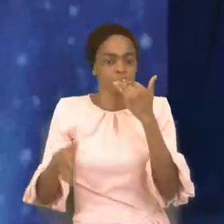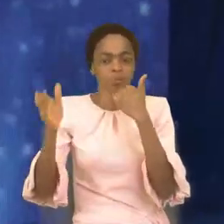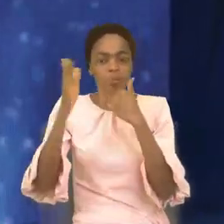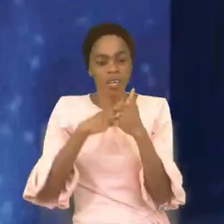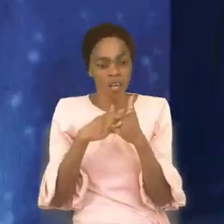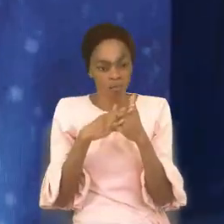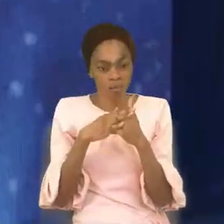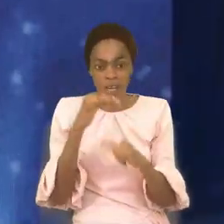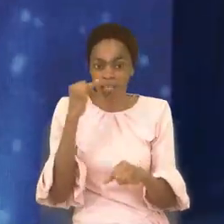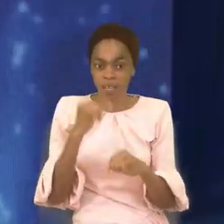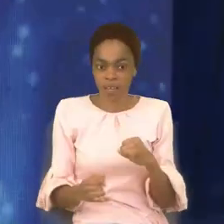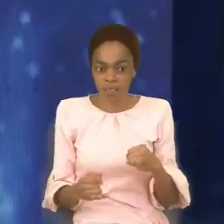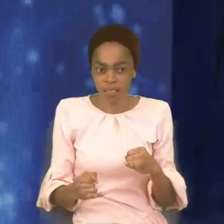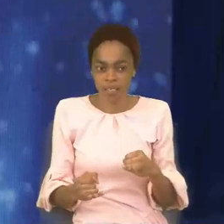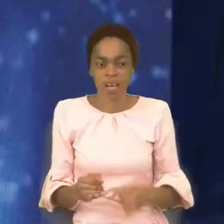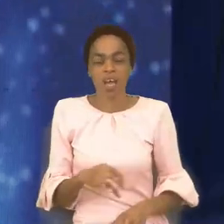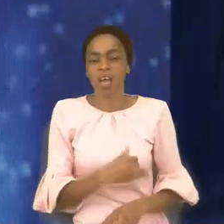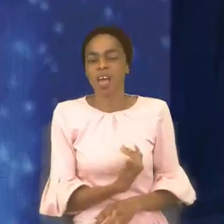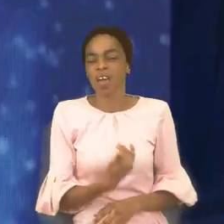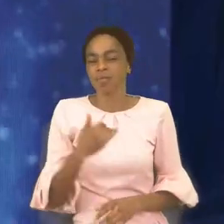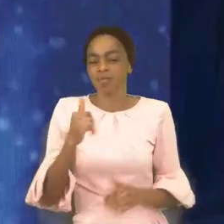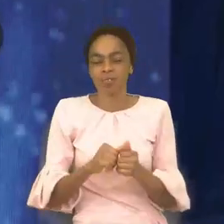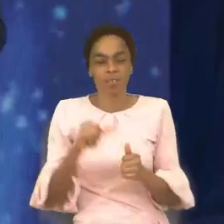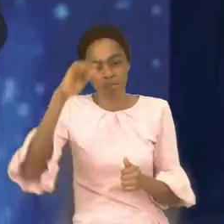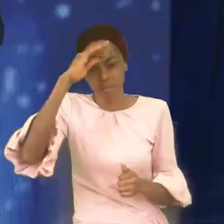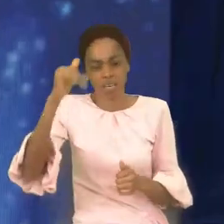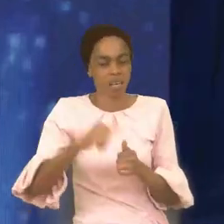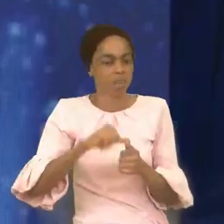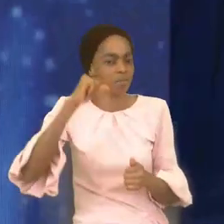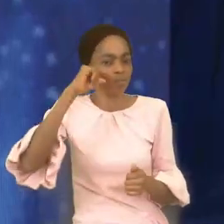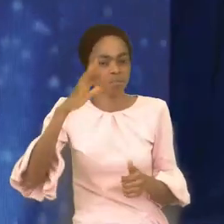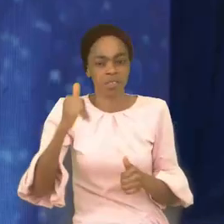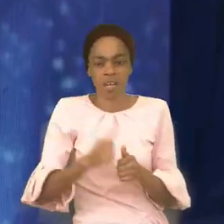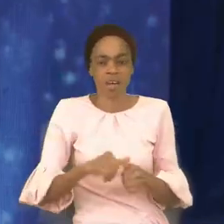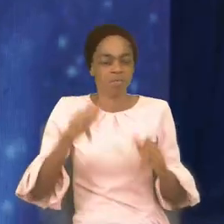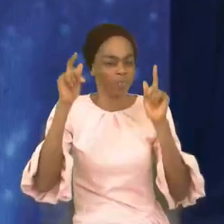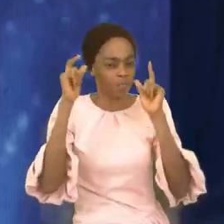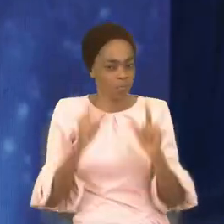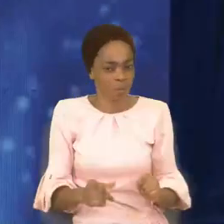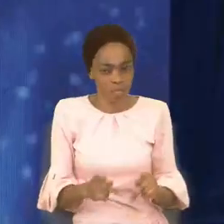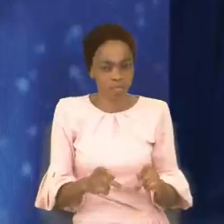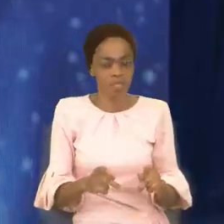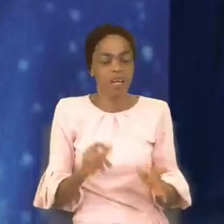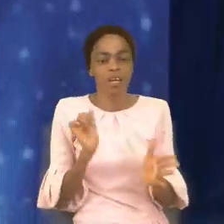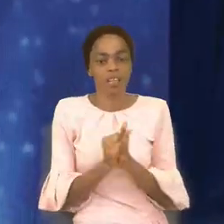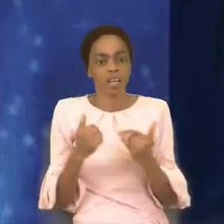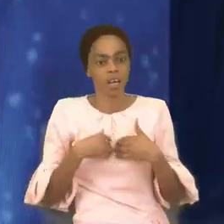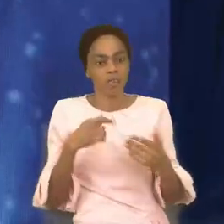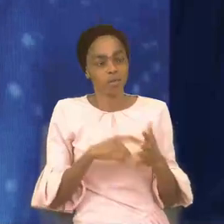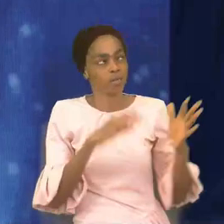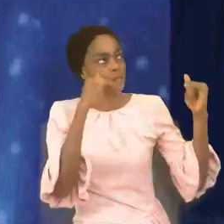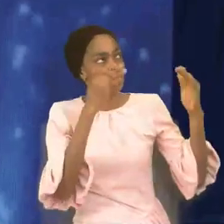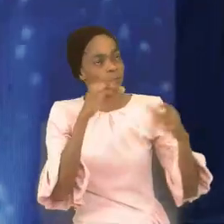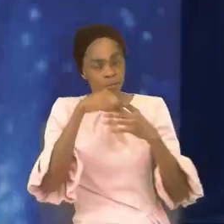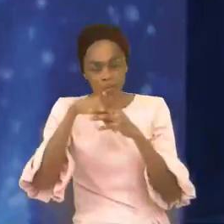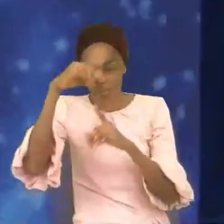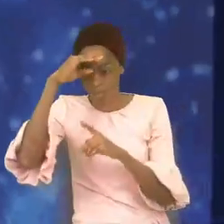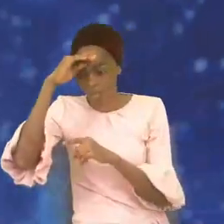ciel finalement, quiconque, toute femme, toute personne a cette espérance en lui,